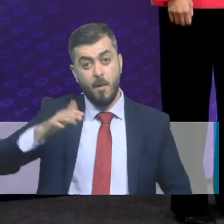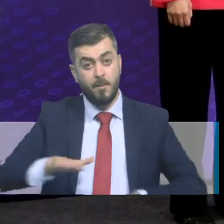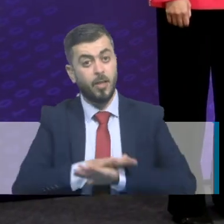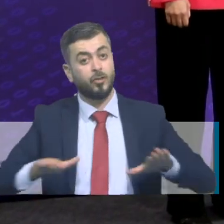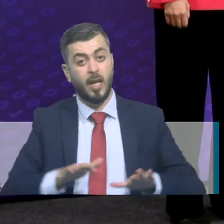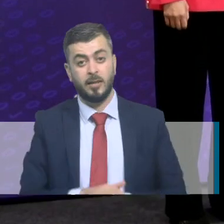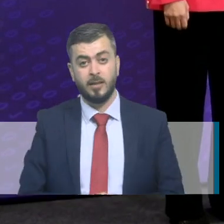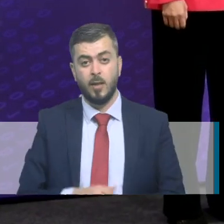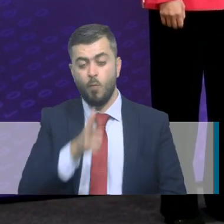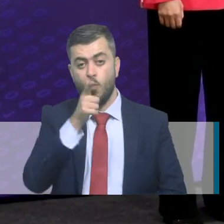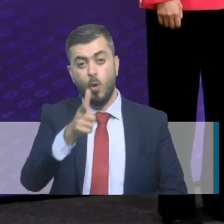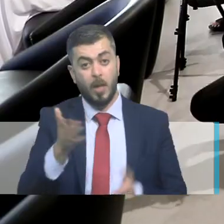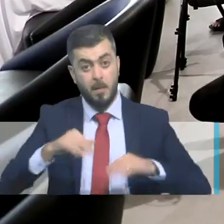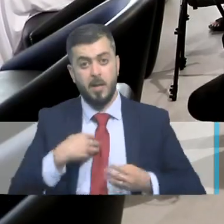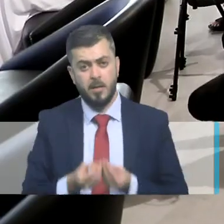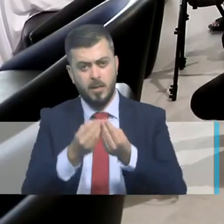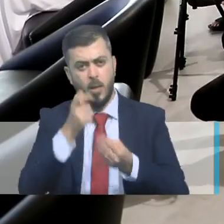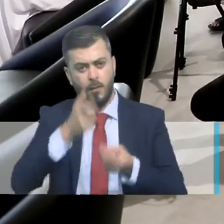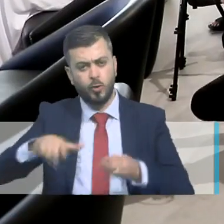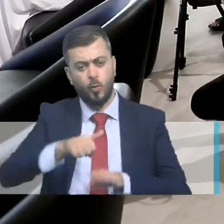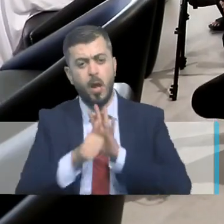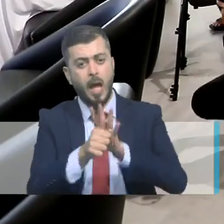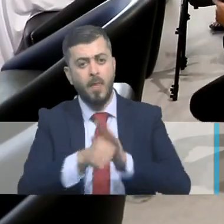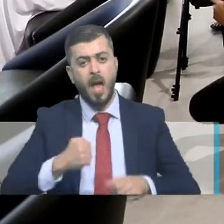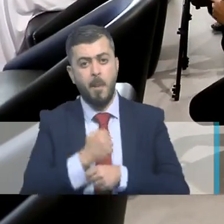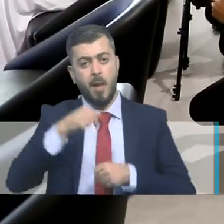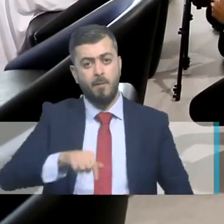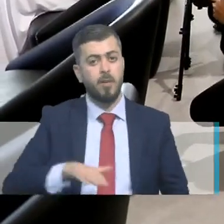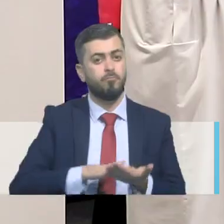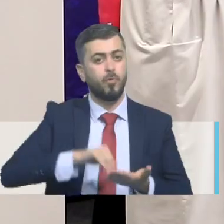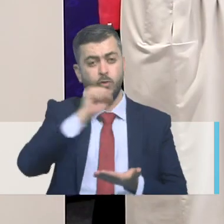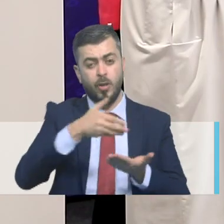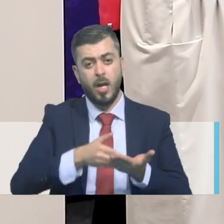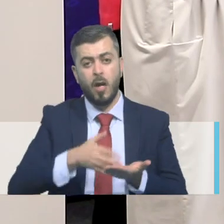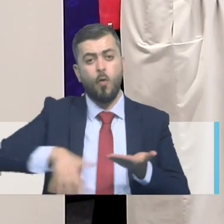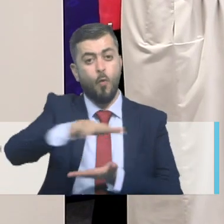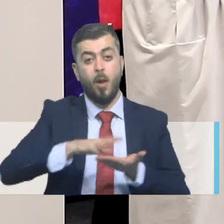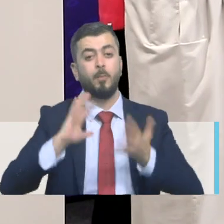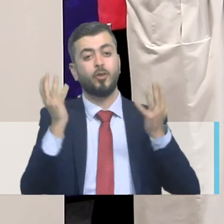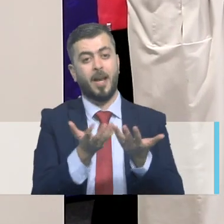إحداث التأثير والتغيير الإيجابي في قطاع ريادة الأعمال في الدولة والمنطقة بشكل عام.